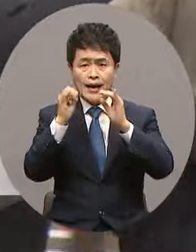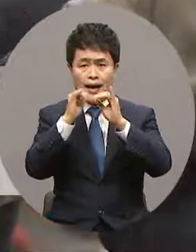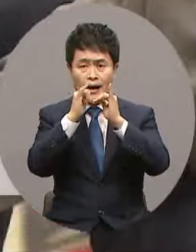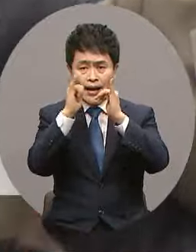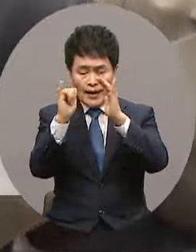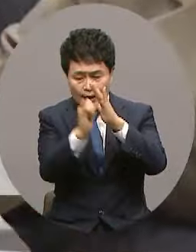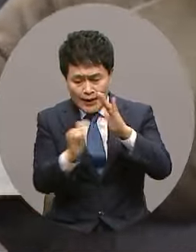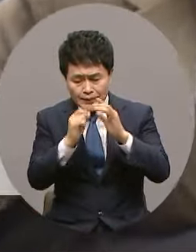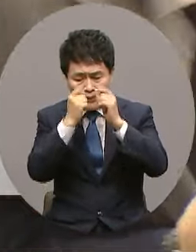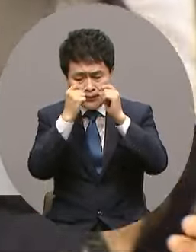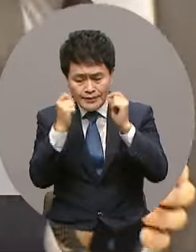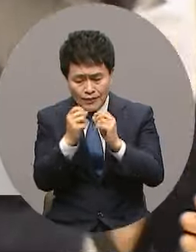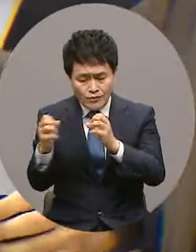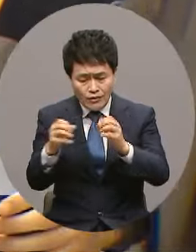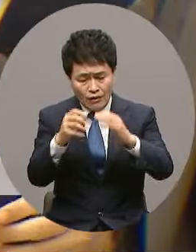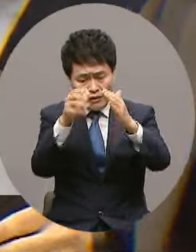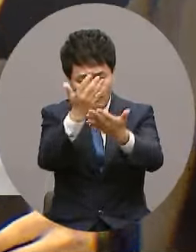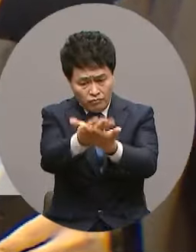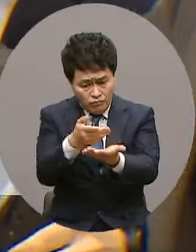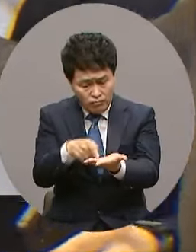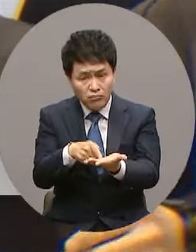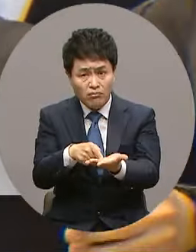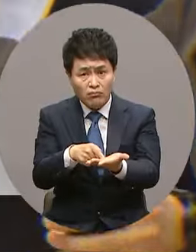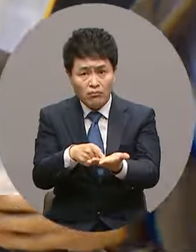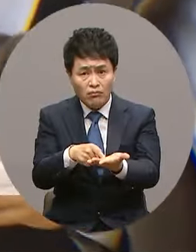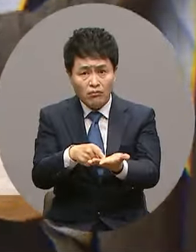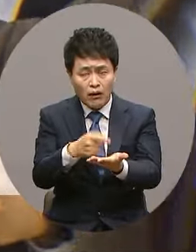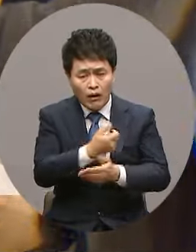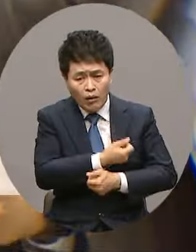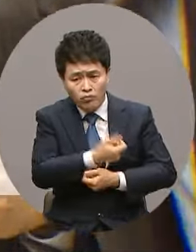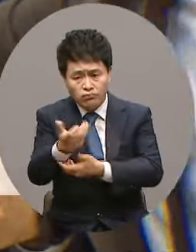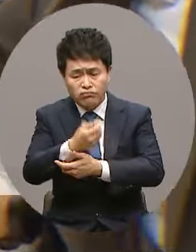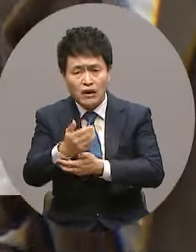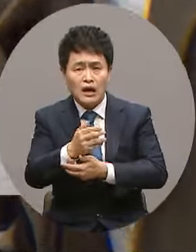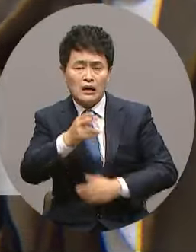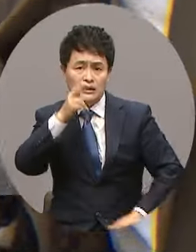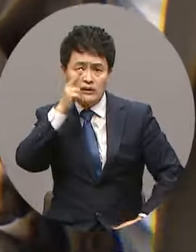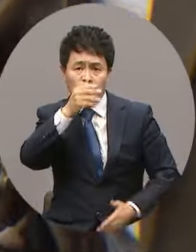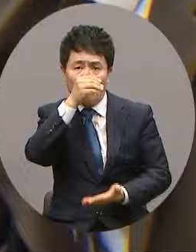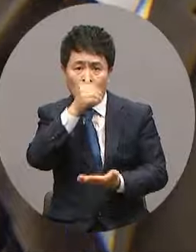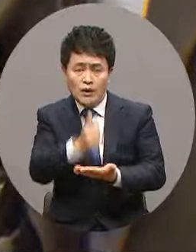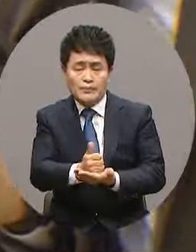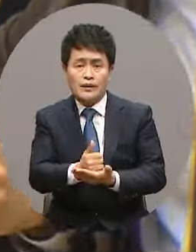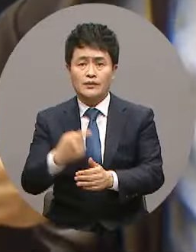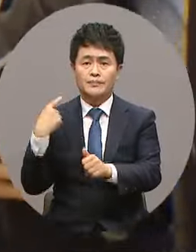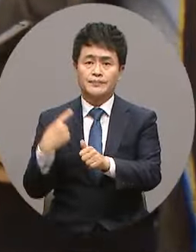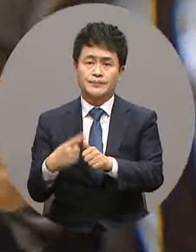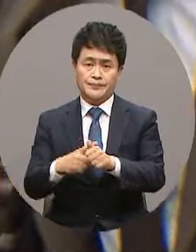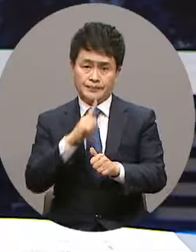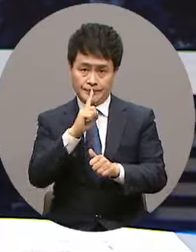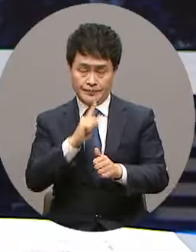등이 담긴 판결문의 무단으로 퍼트린 것은 심각한 범죄 행위라고 비판했습니다